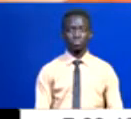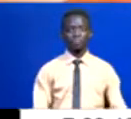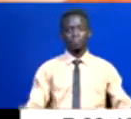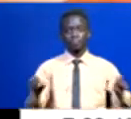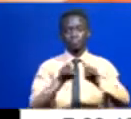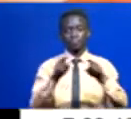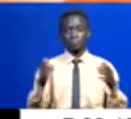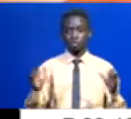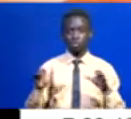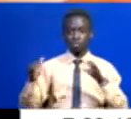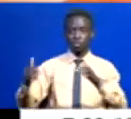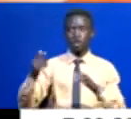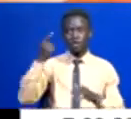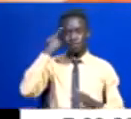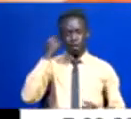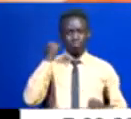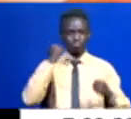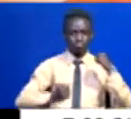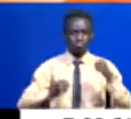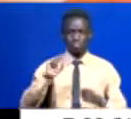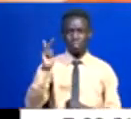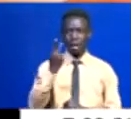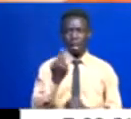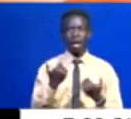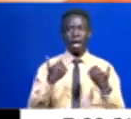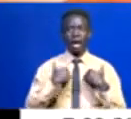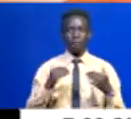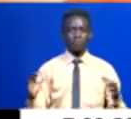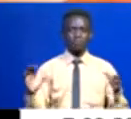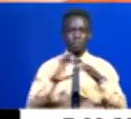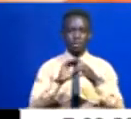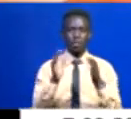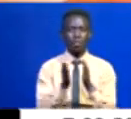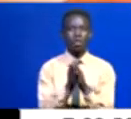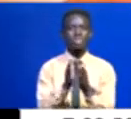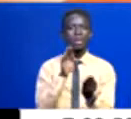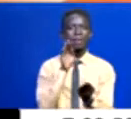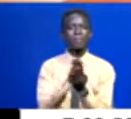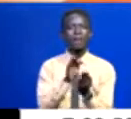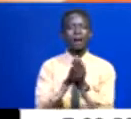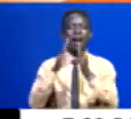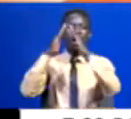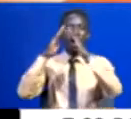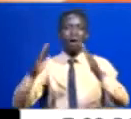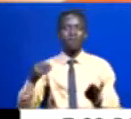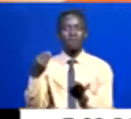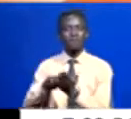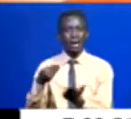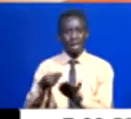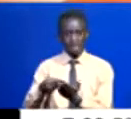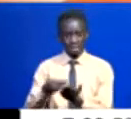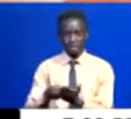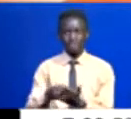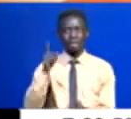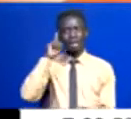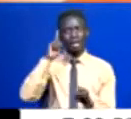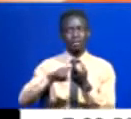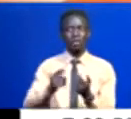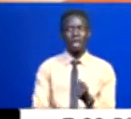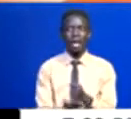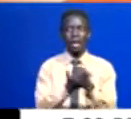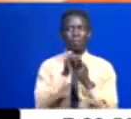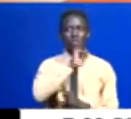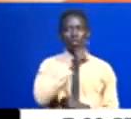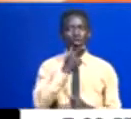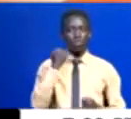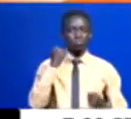Maji chama cha riadha Kenya kimefanya mkataba na benki ya housing finance kuwasaidia wanariadha wasiokuwa na nyumba kupata